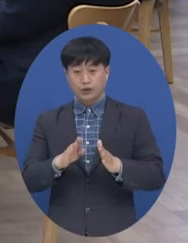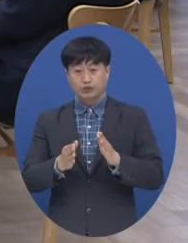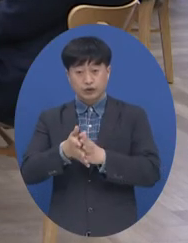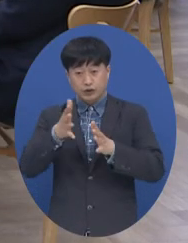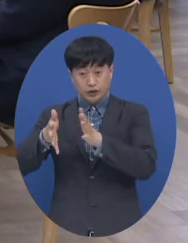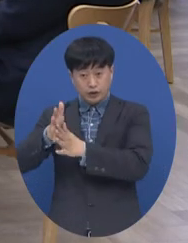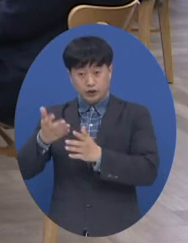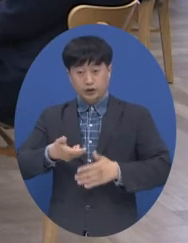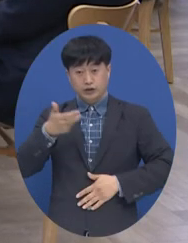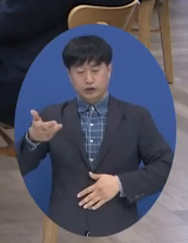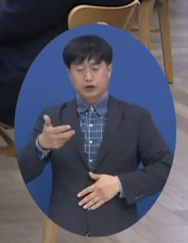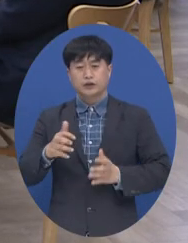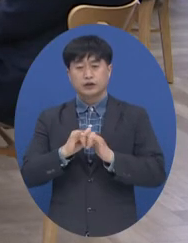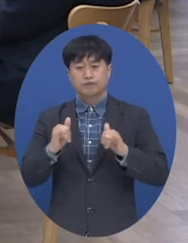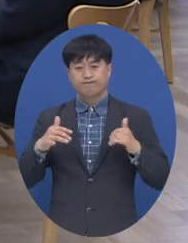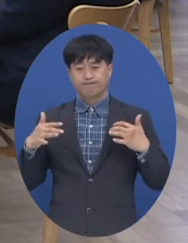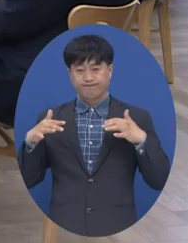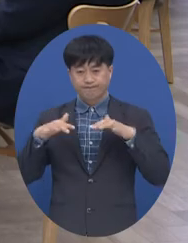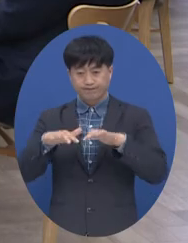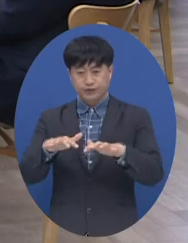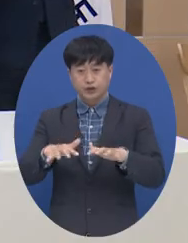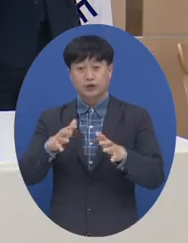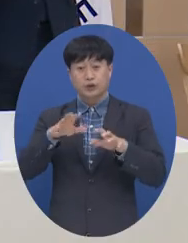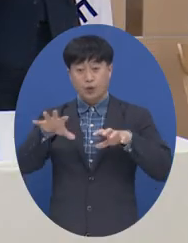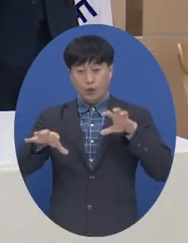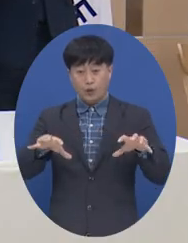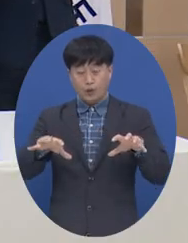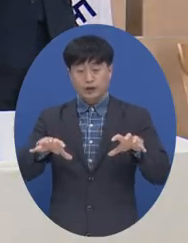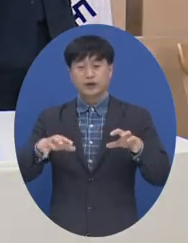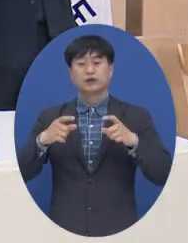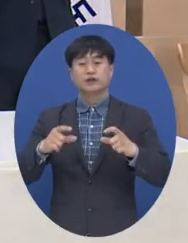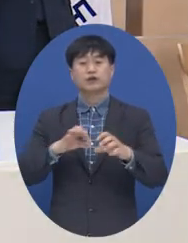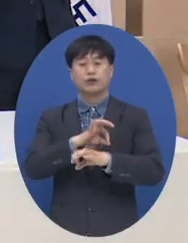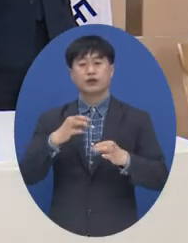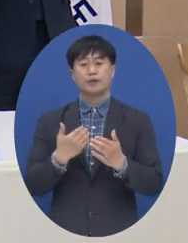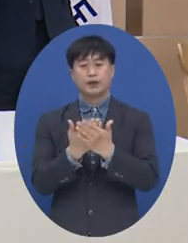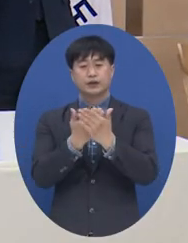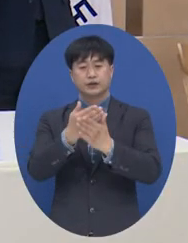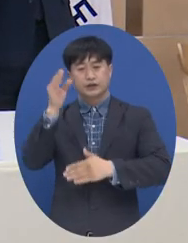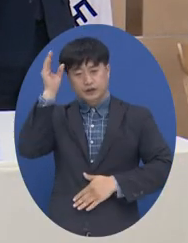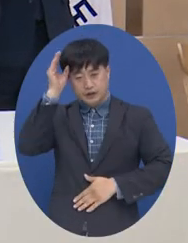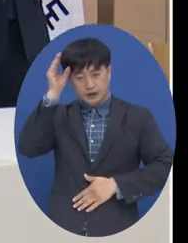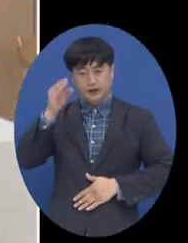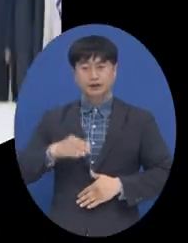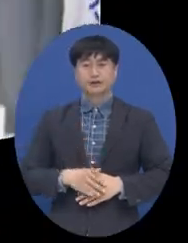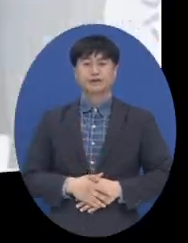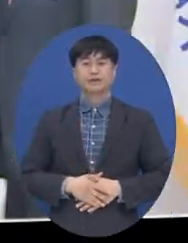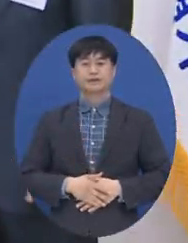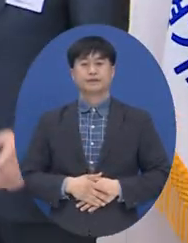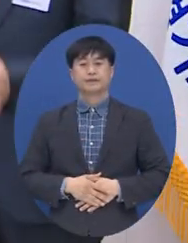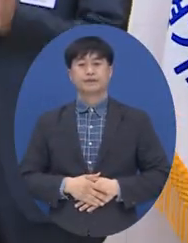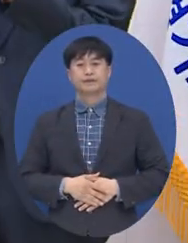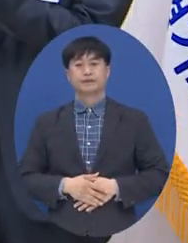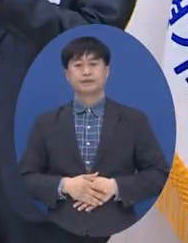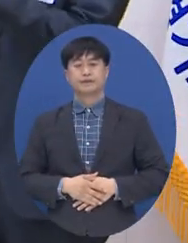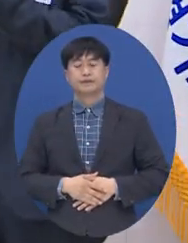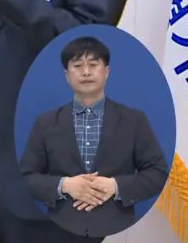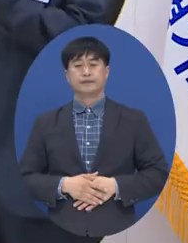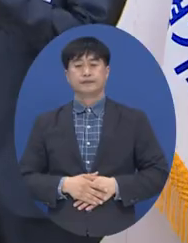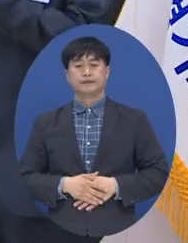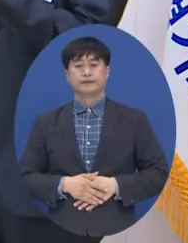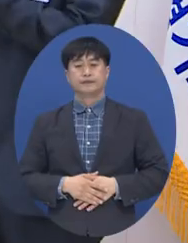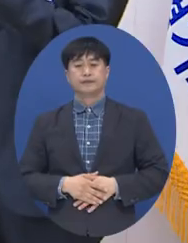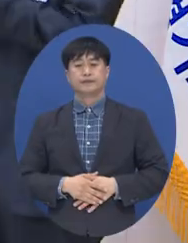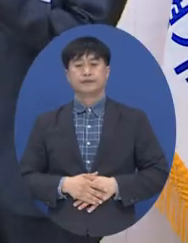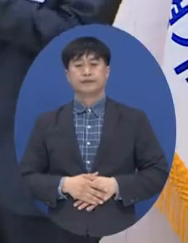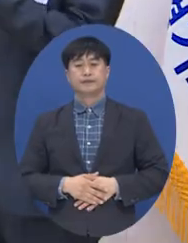경계도 는 두 기관이 전으로 인구가 유입돼 해당 지역경제가 활성화 할 것으로 기대하고 있습니다 경기 줄 tv